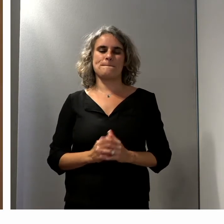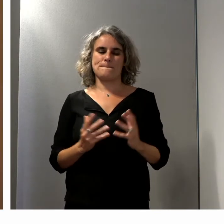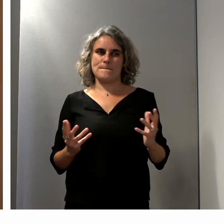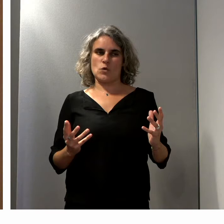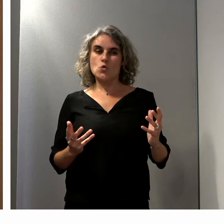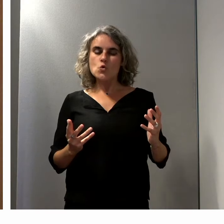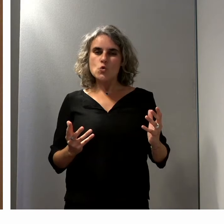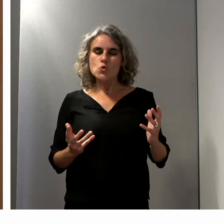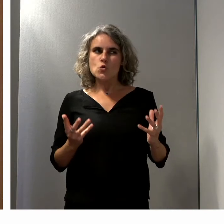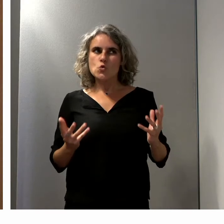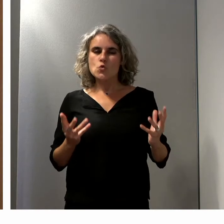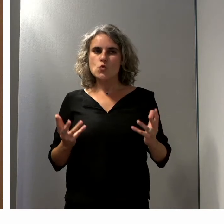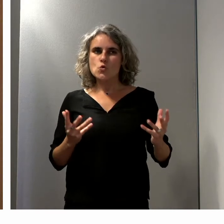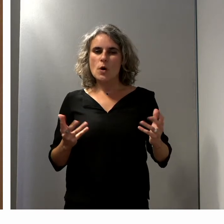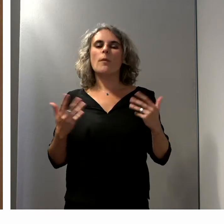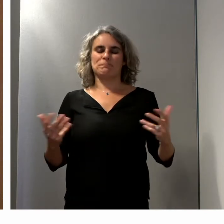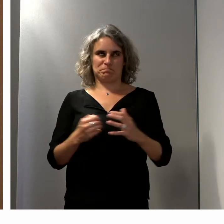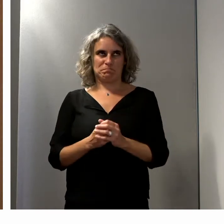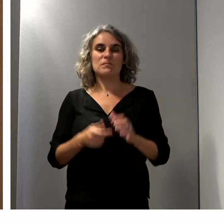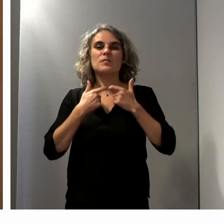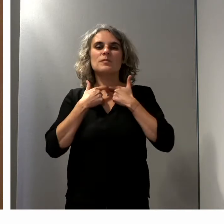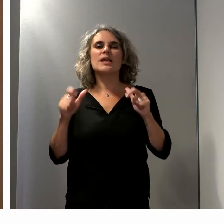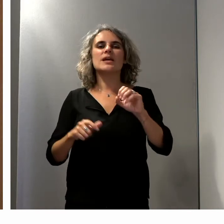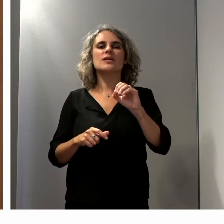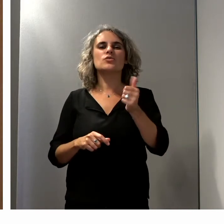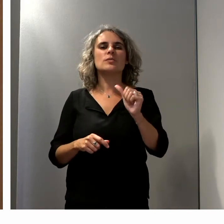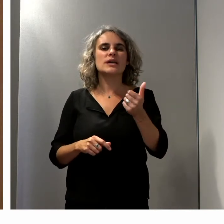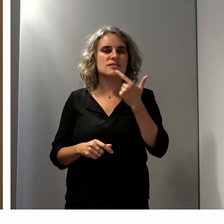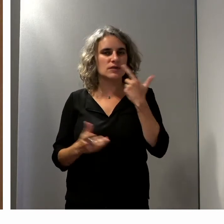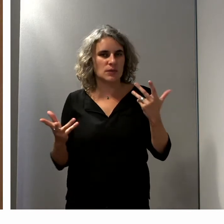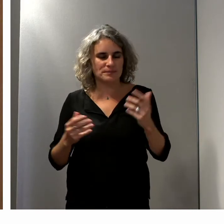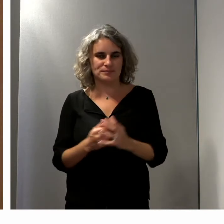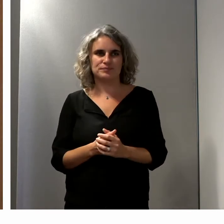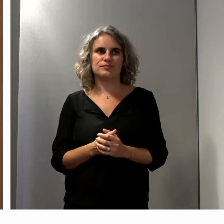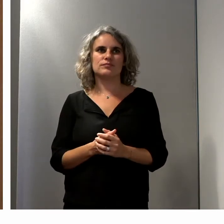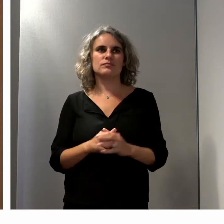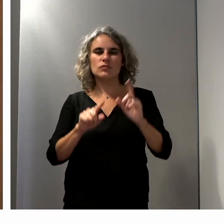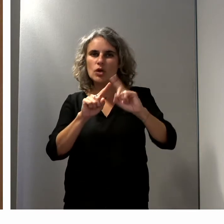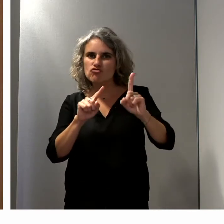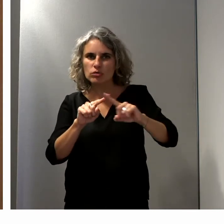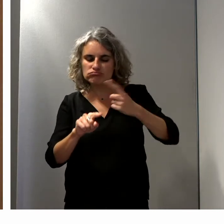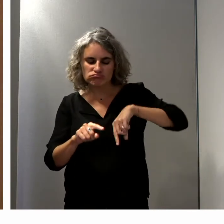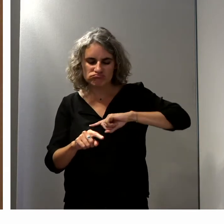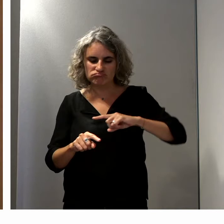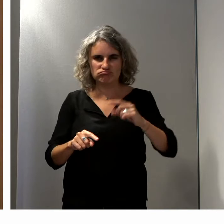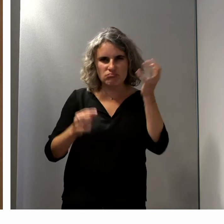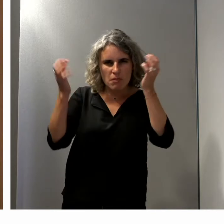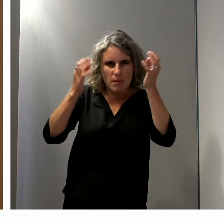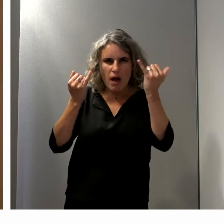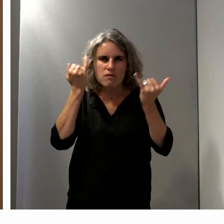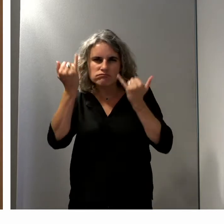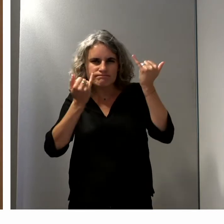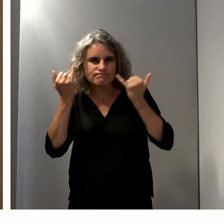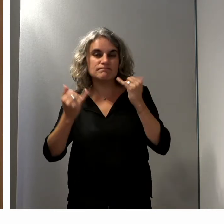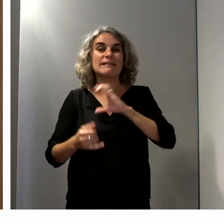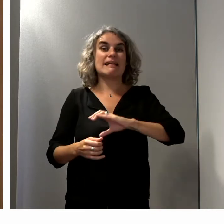Patate chaude. Très bien. L'accessibilité numérique, ça va être tous les moyens qu'on va être capable d'imaginer et de mettre en œuvre idéalement pour